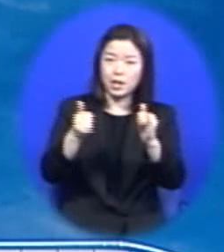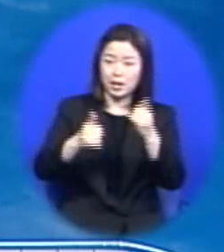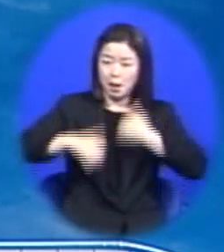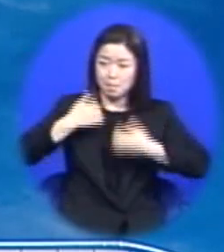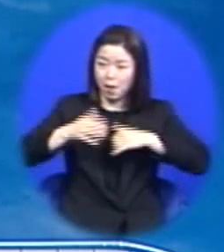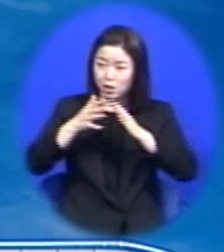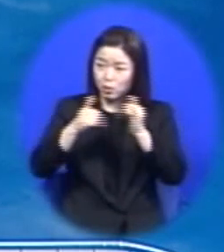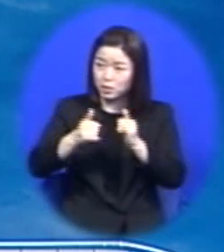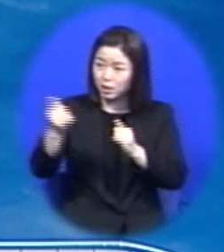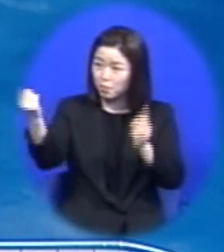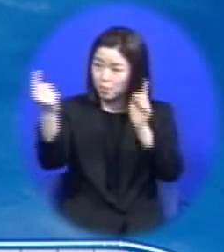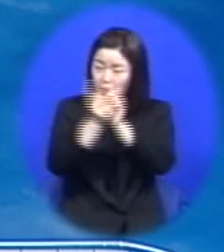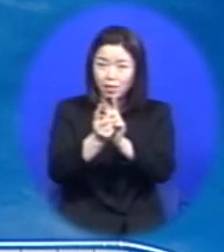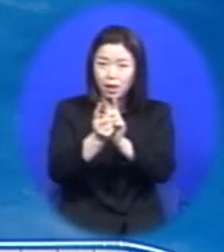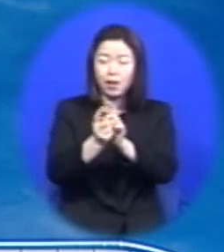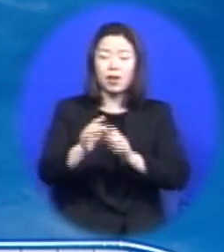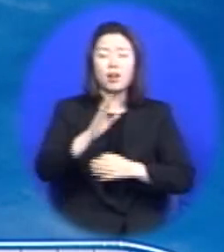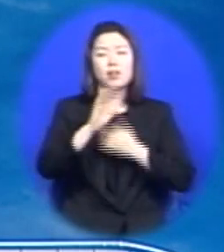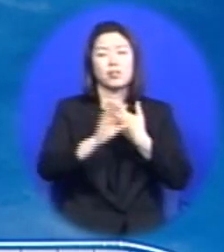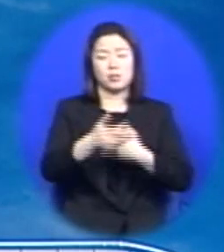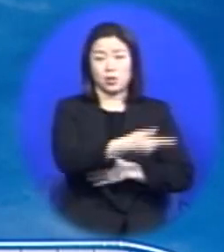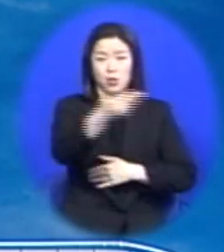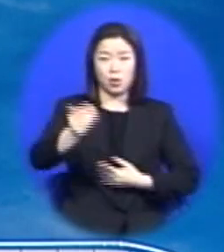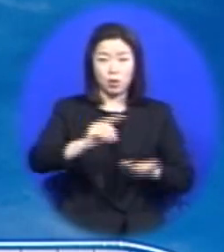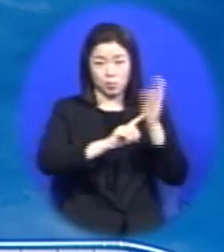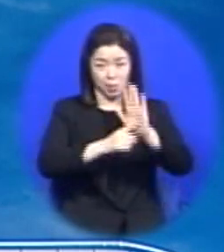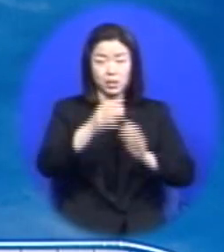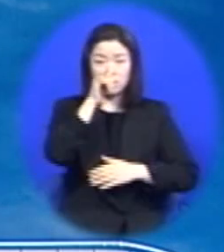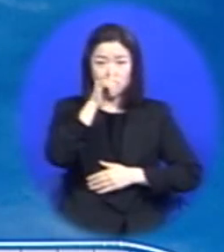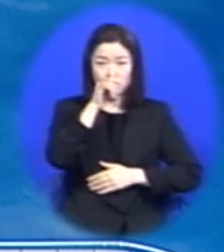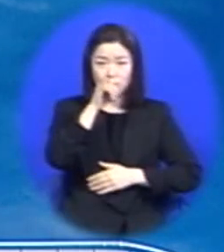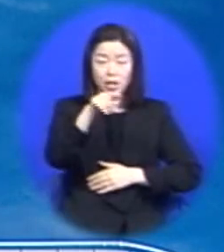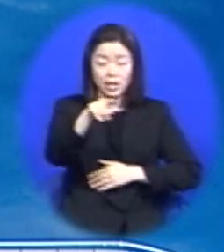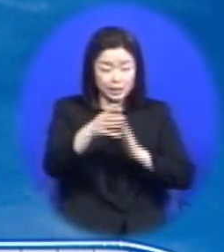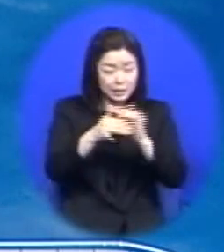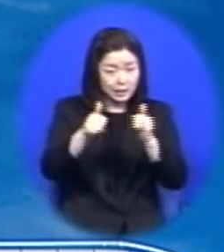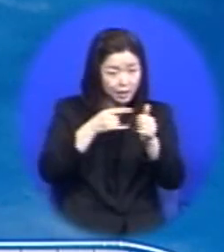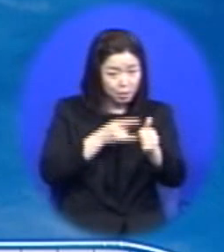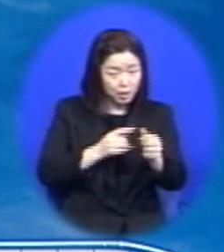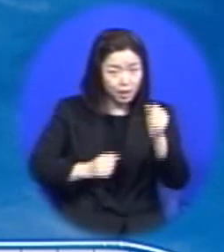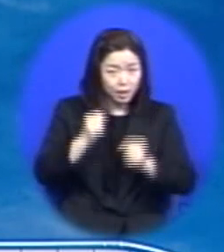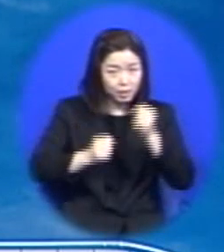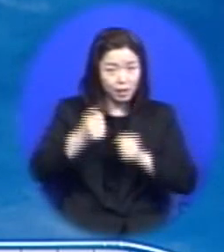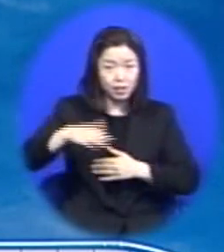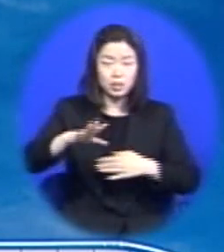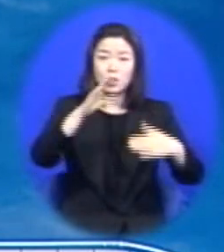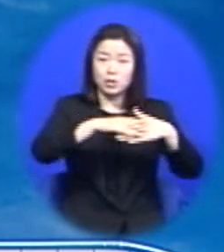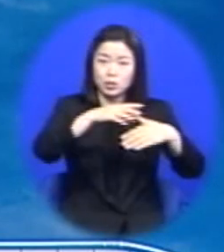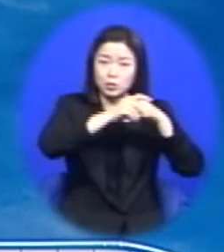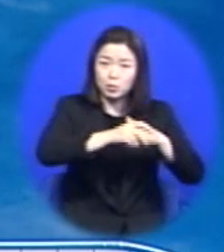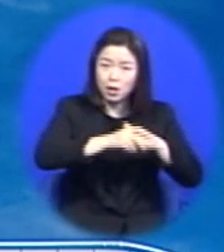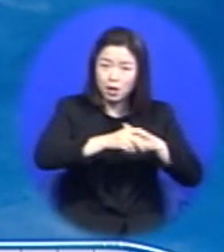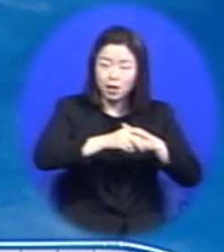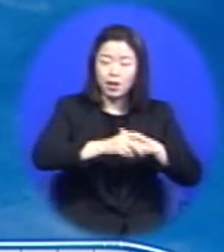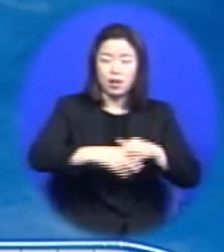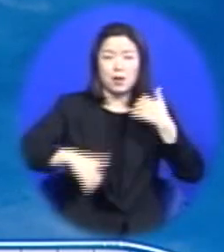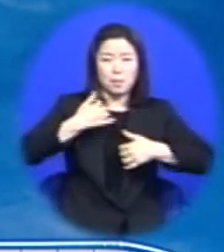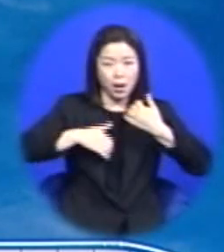여러분이 반드시 반응한다니까. 그 사람에게 달려가서 그 사람의 손을 붙잡고 반갑습니다.